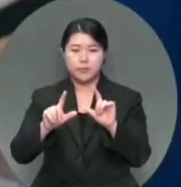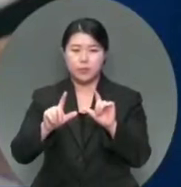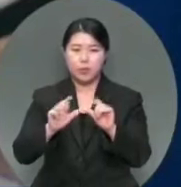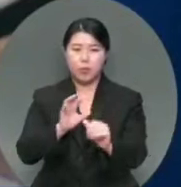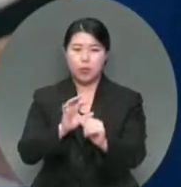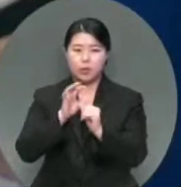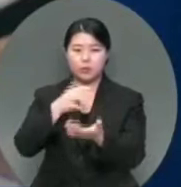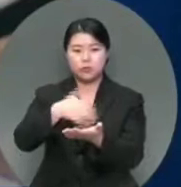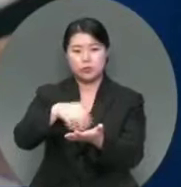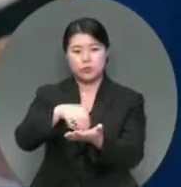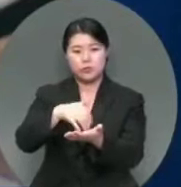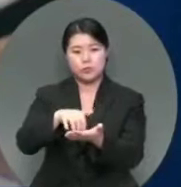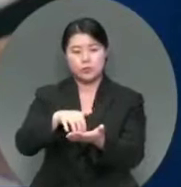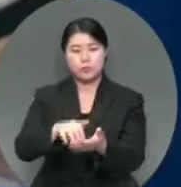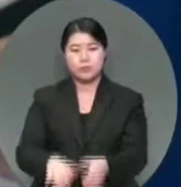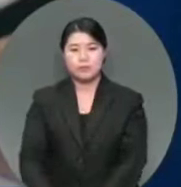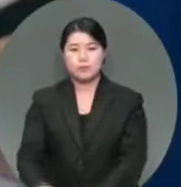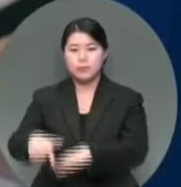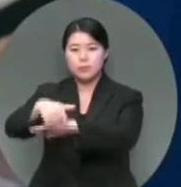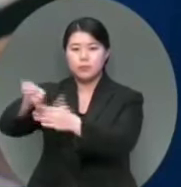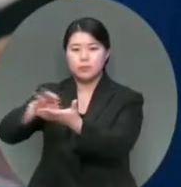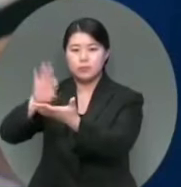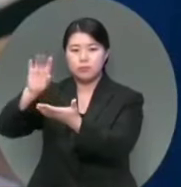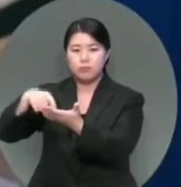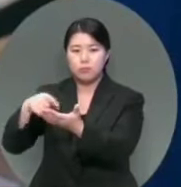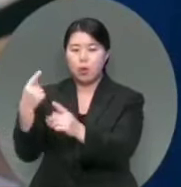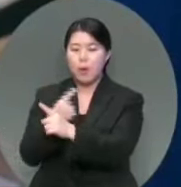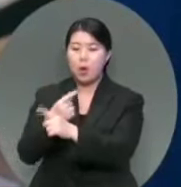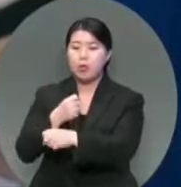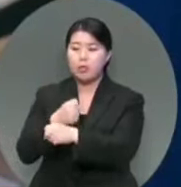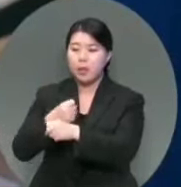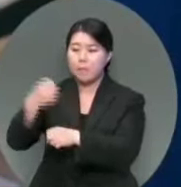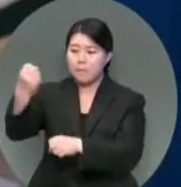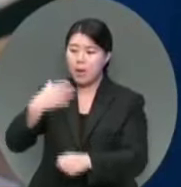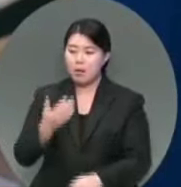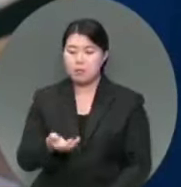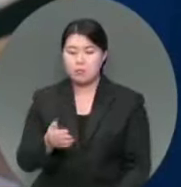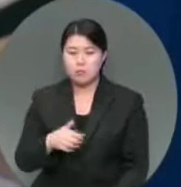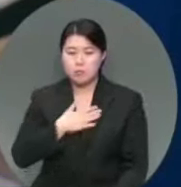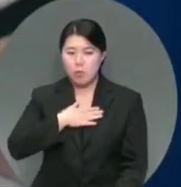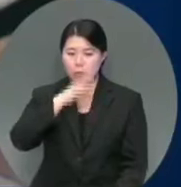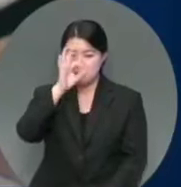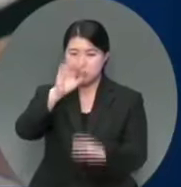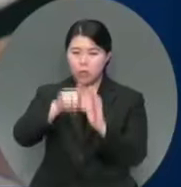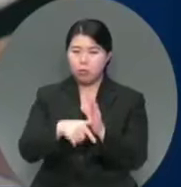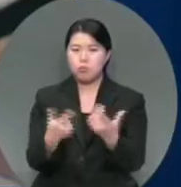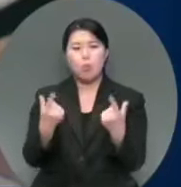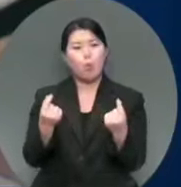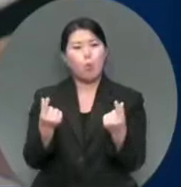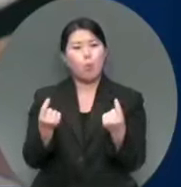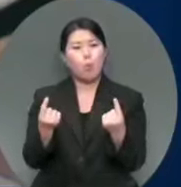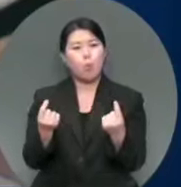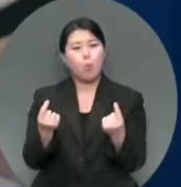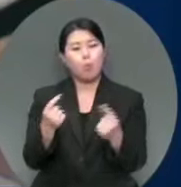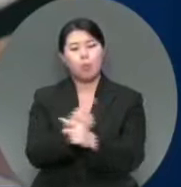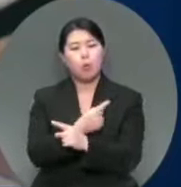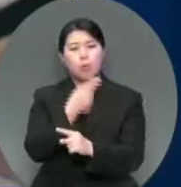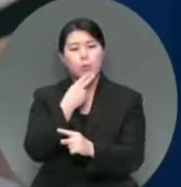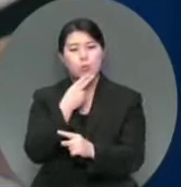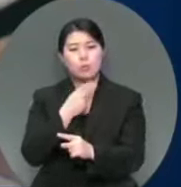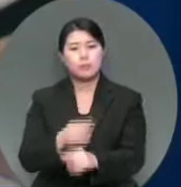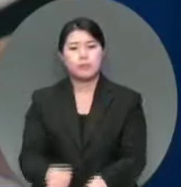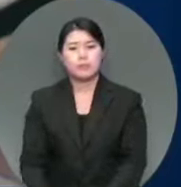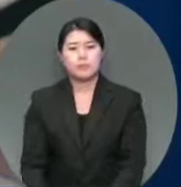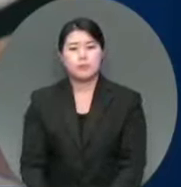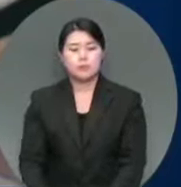있는데요. 기재부에서는 나름대로 개선했다고 하는데 저희가 볼 때는 거의 똑같습니다. 그